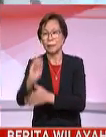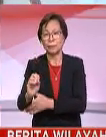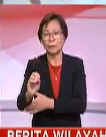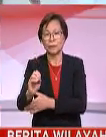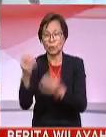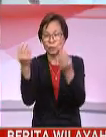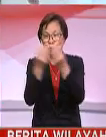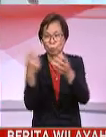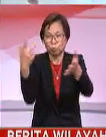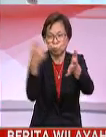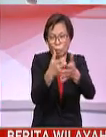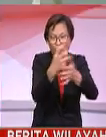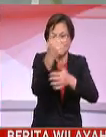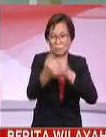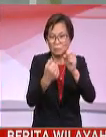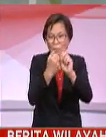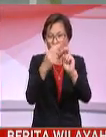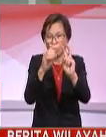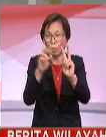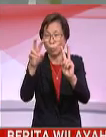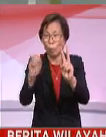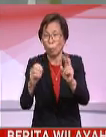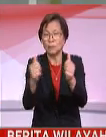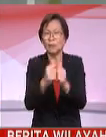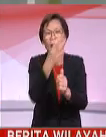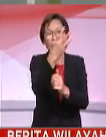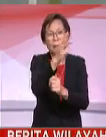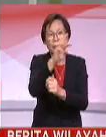24.3% jumlah kemalangan tahun lepas dengan